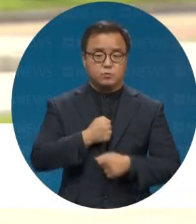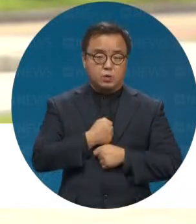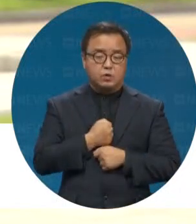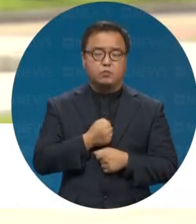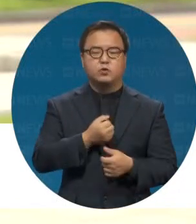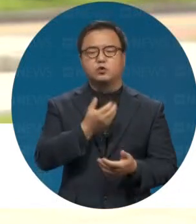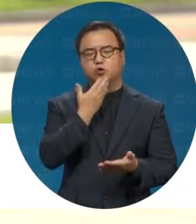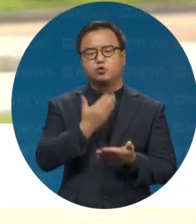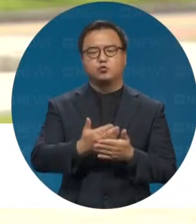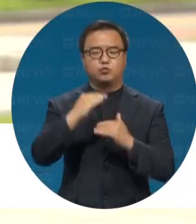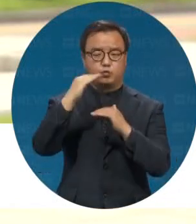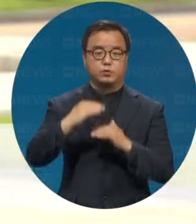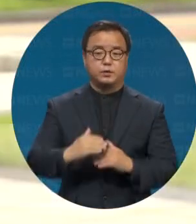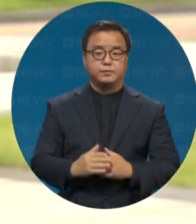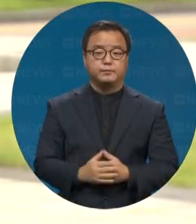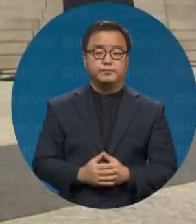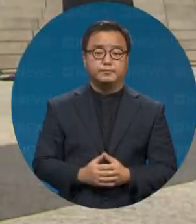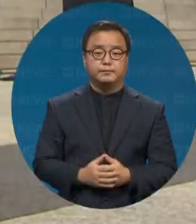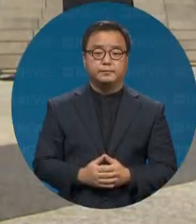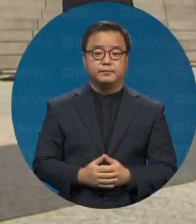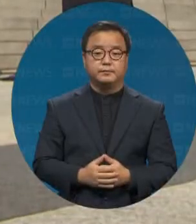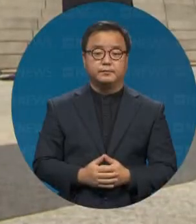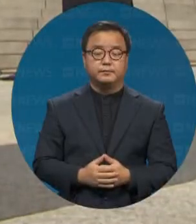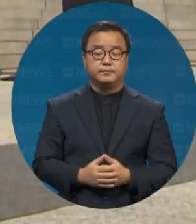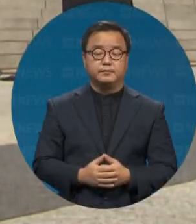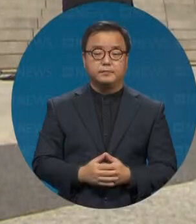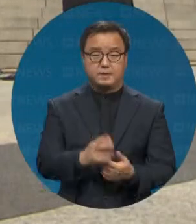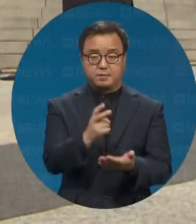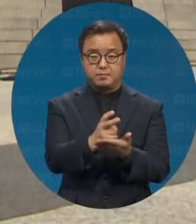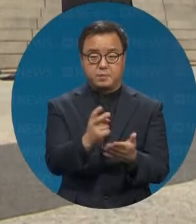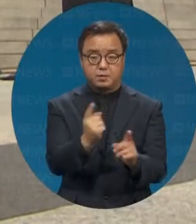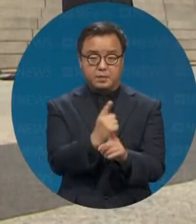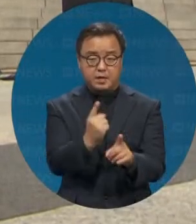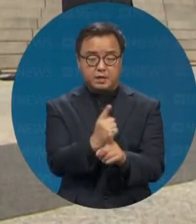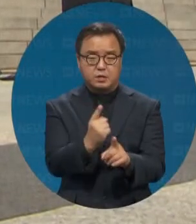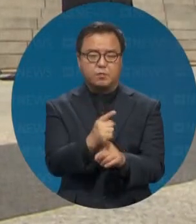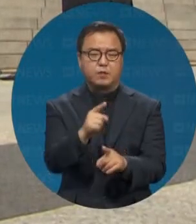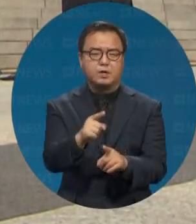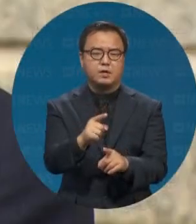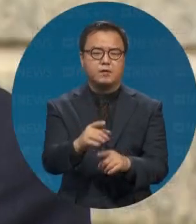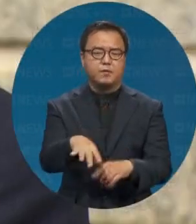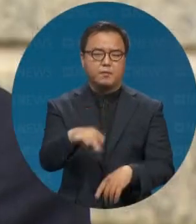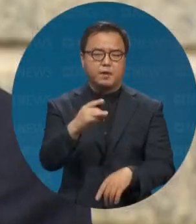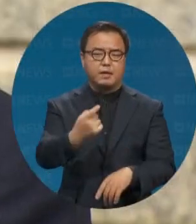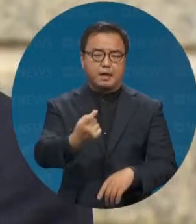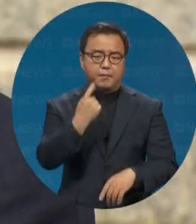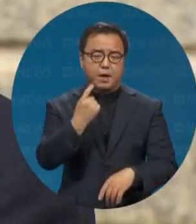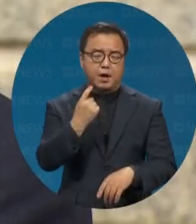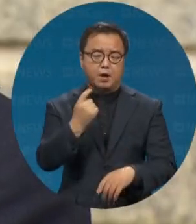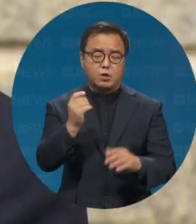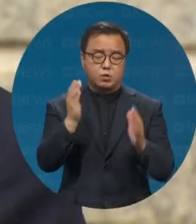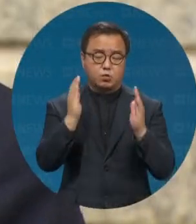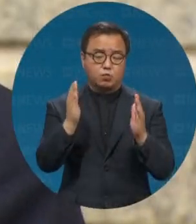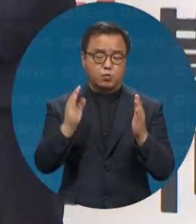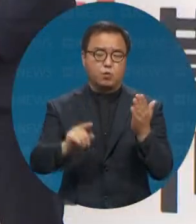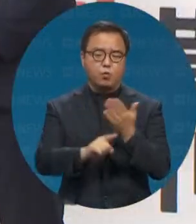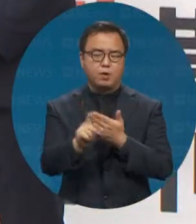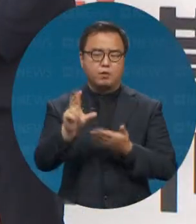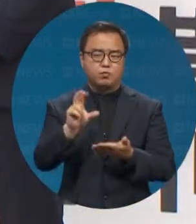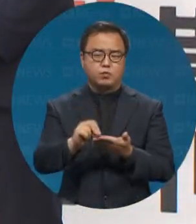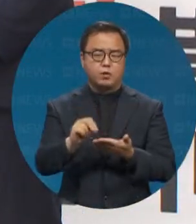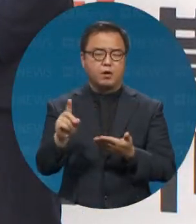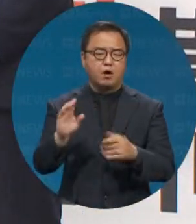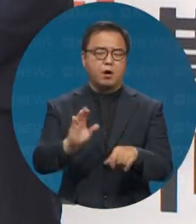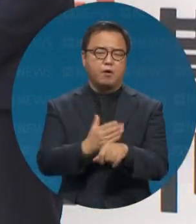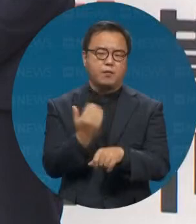이게 이제 핵심 이에요 개정안은 또 사회 학습 금지 법을 어긴 대학과 4 교육기관 의과 폐를 부가 있 법 아내